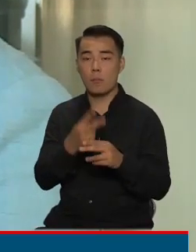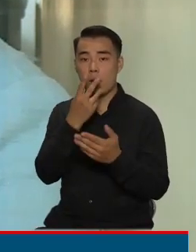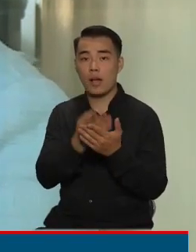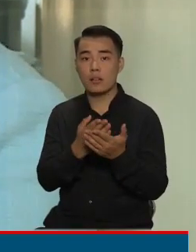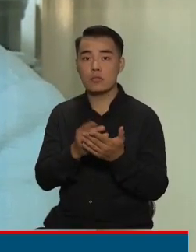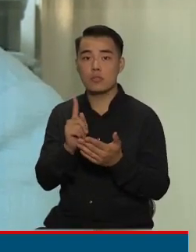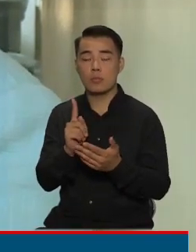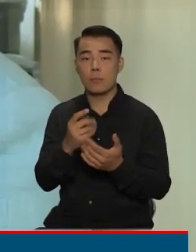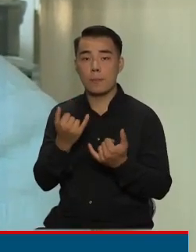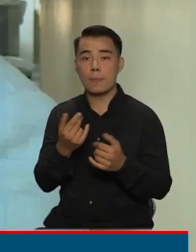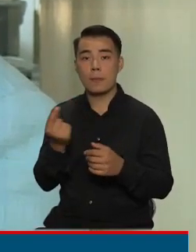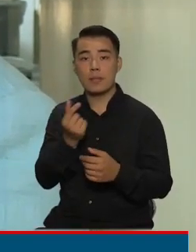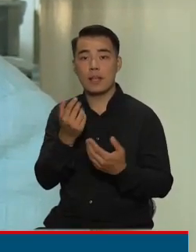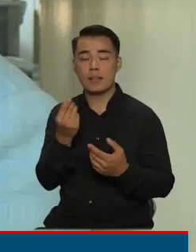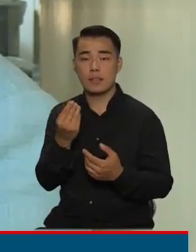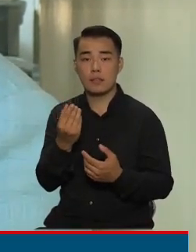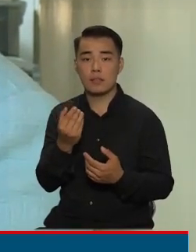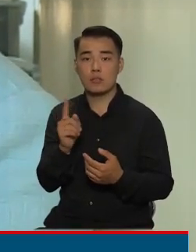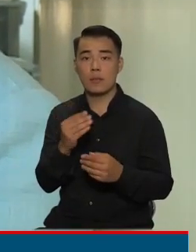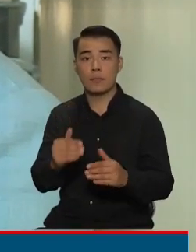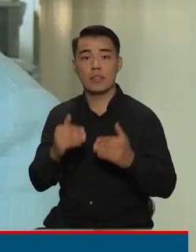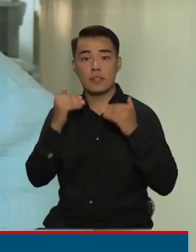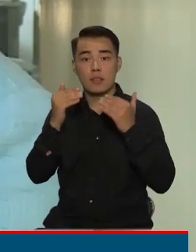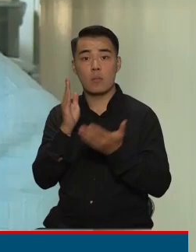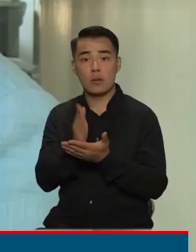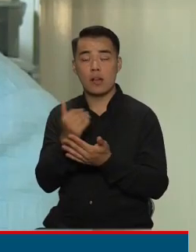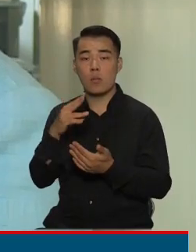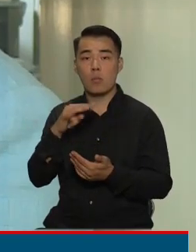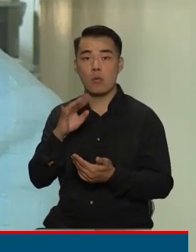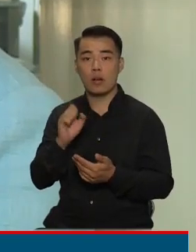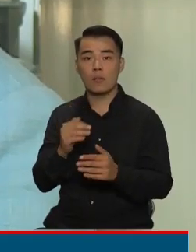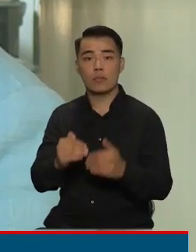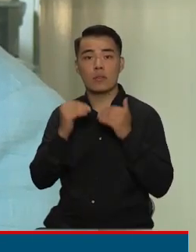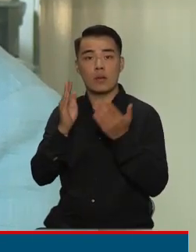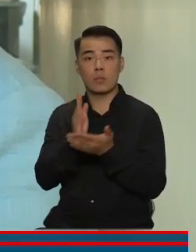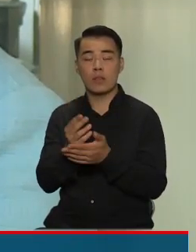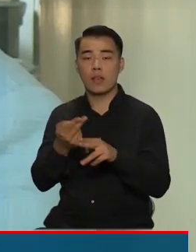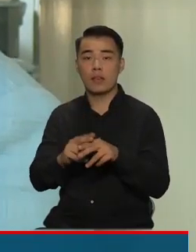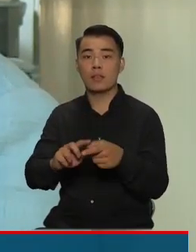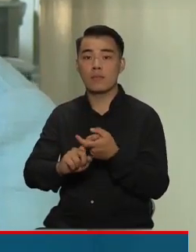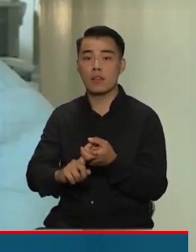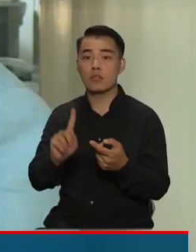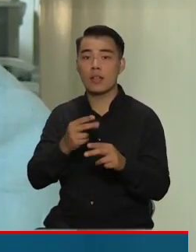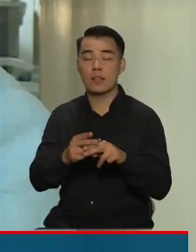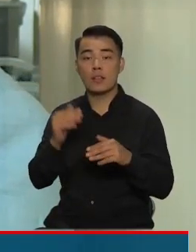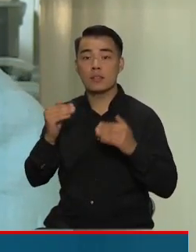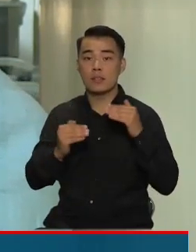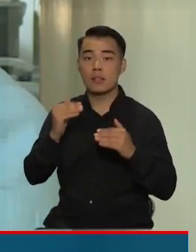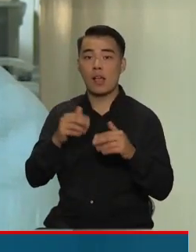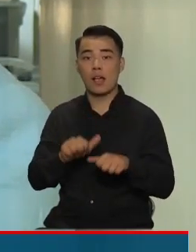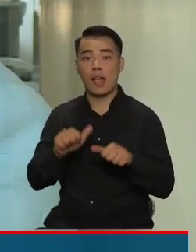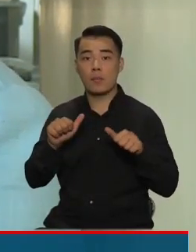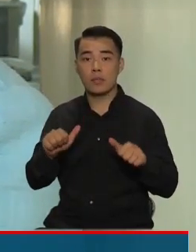өндірілетіндіктен, сол бидай бағасы көтерілсе, ұнның бағасы көтеріледі. Дегенмен біз тұрақтандыру қорына жеткілікті